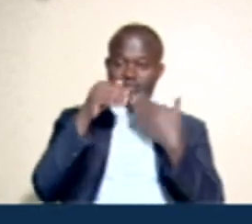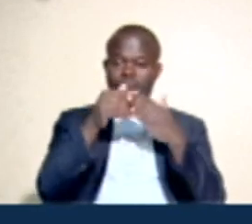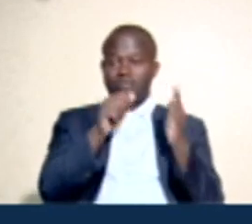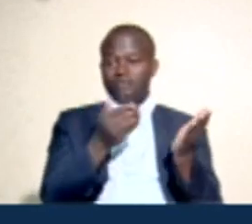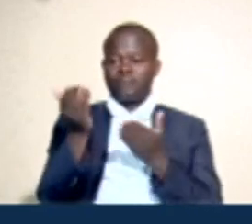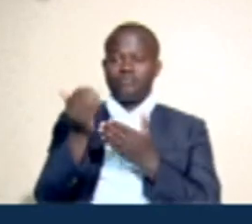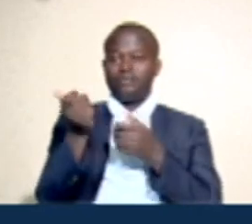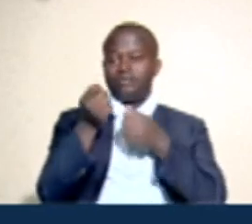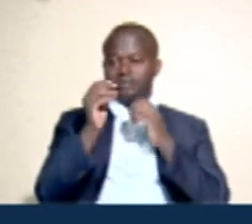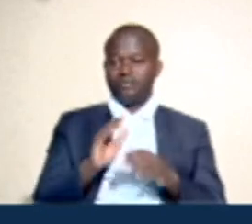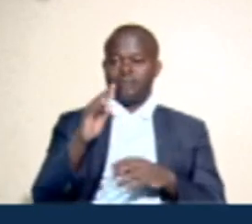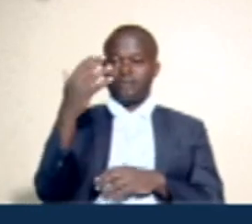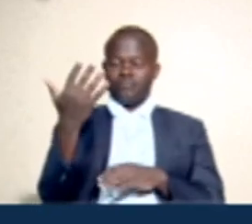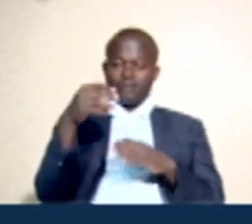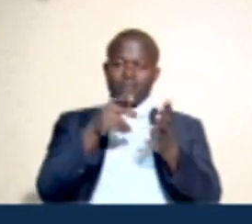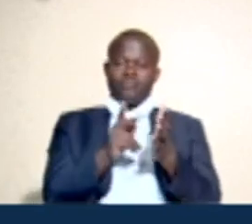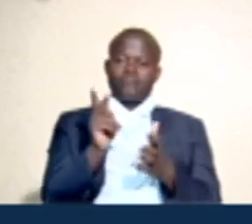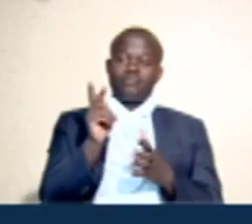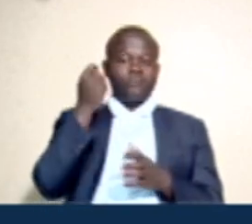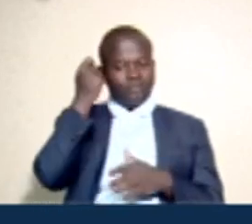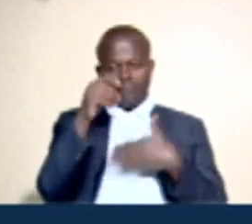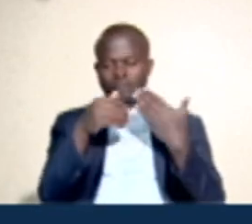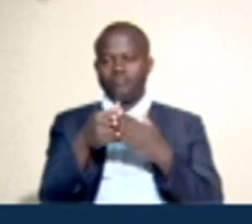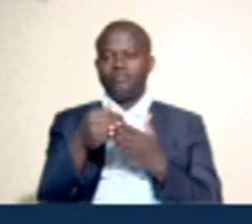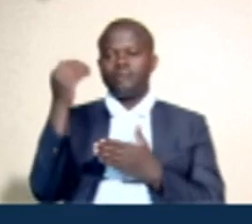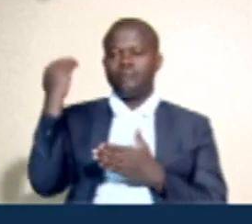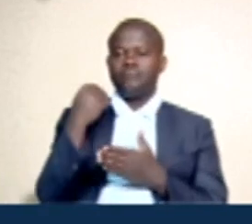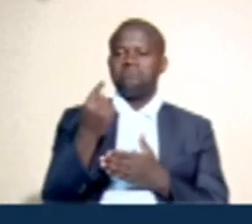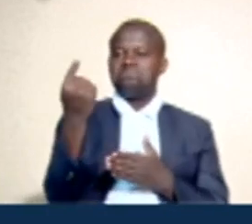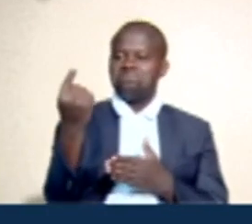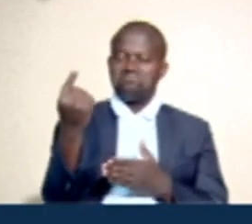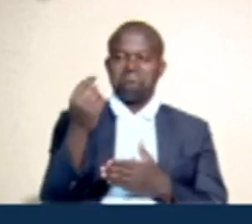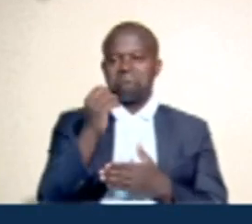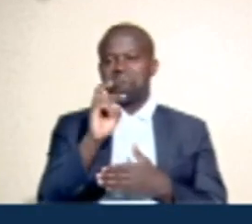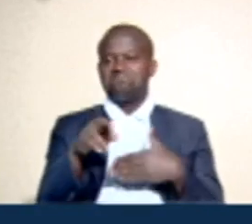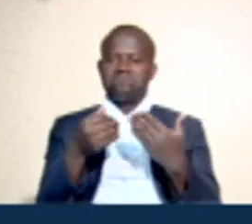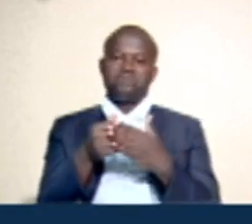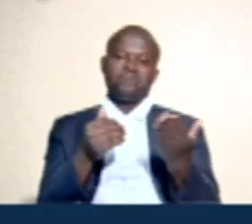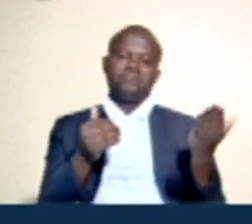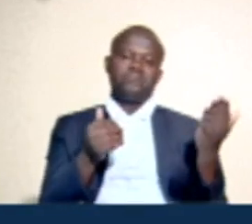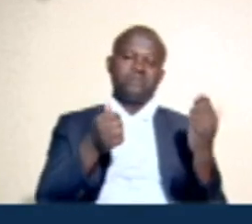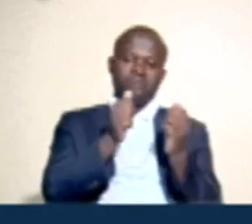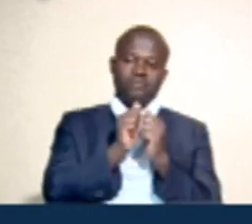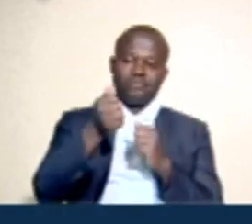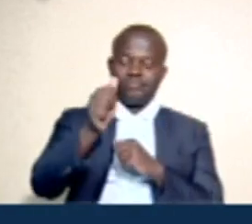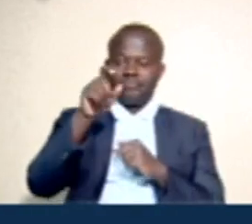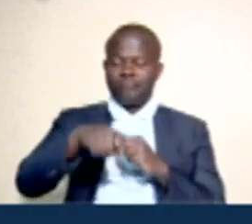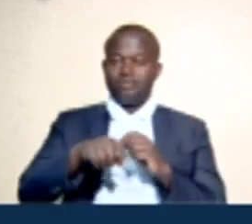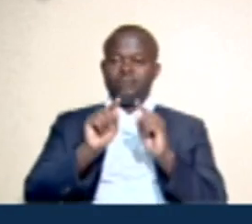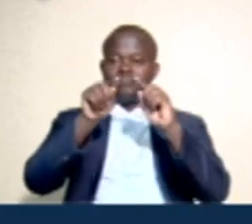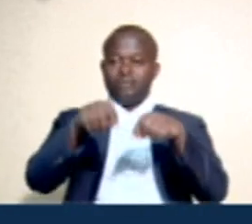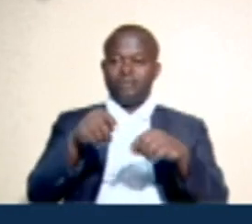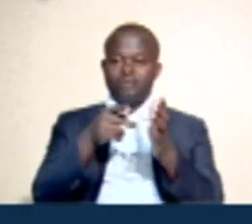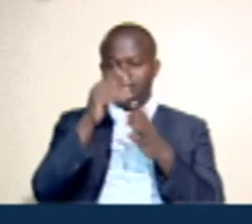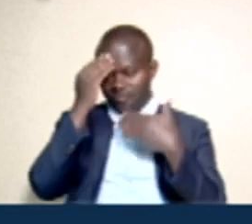kwakira abakiriya 5 bakagura, icyo gihe bari barabaye umwe cyangwa se mu kimwe n'uwo ugomba kuza kugura, kubera